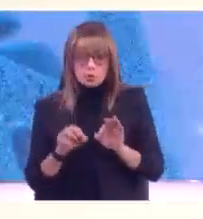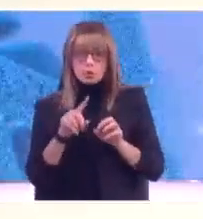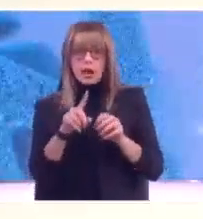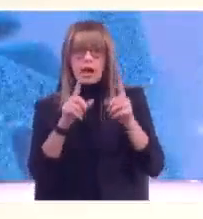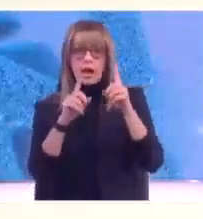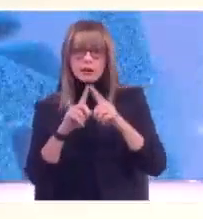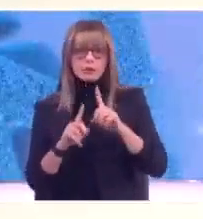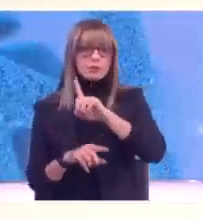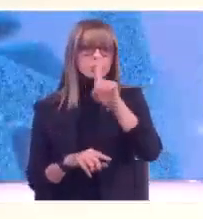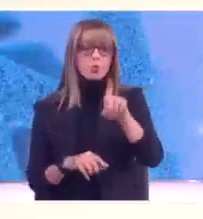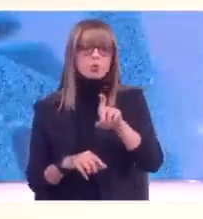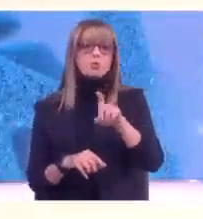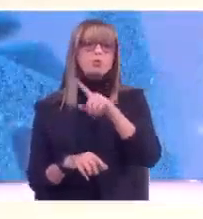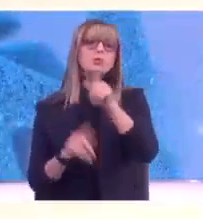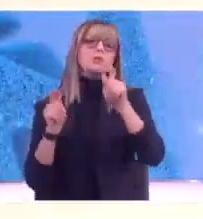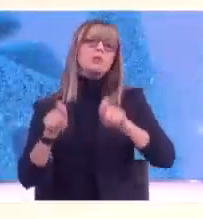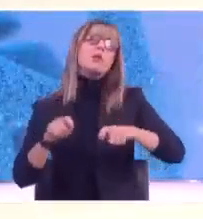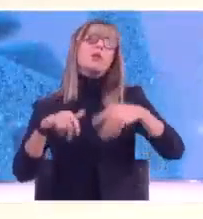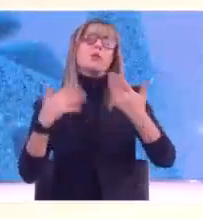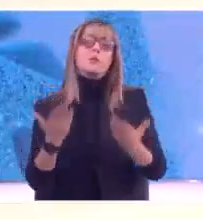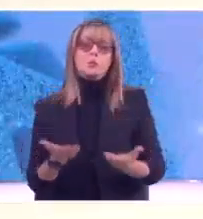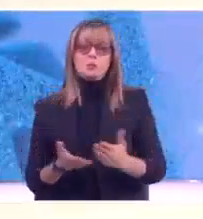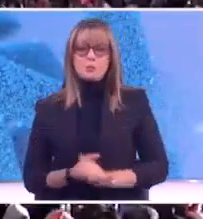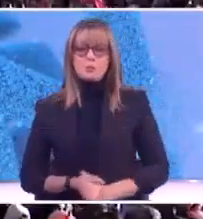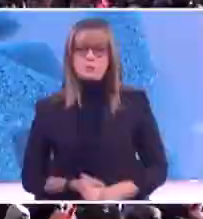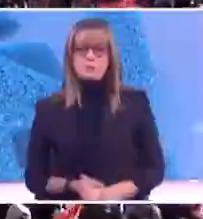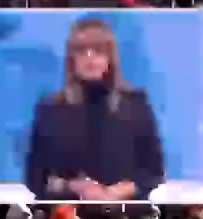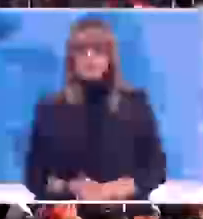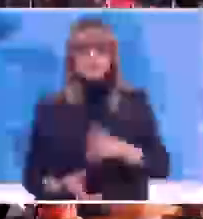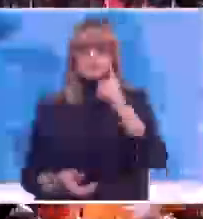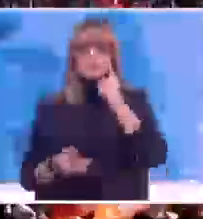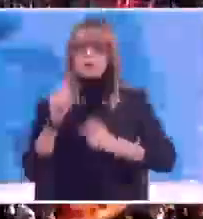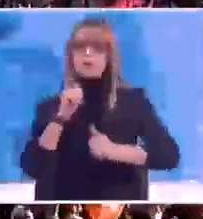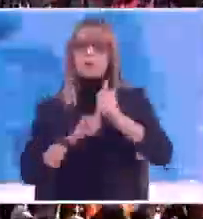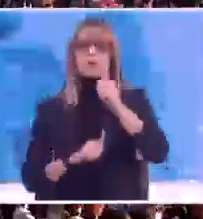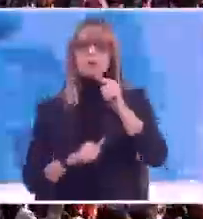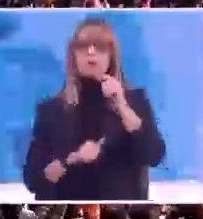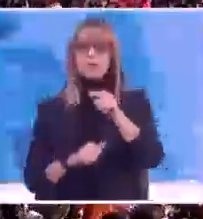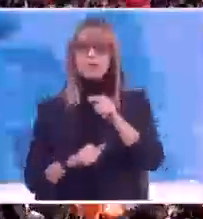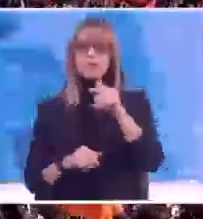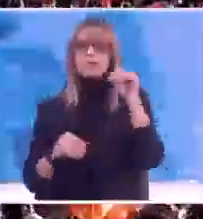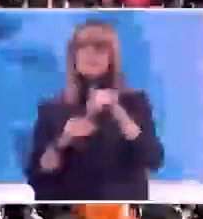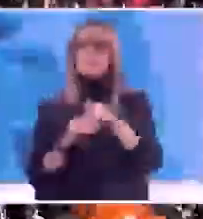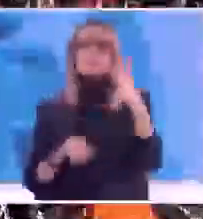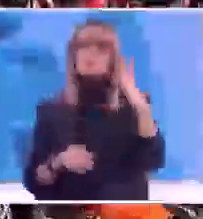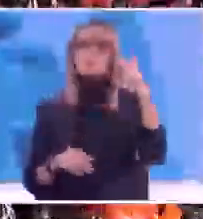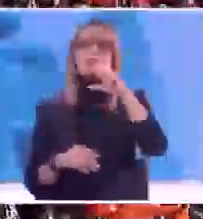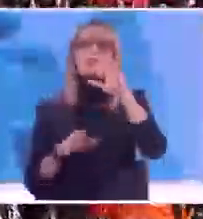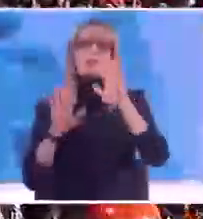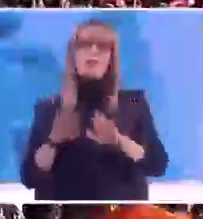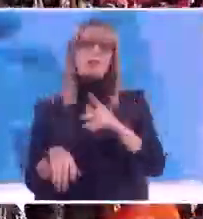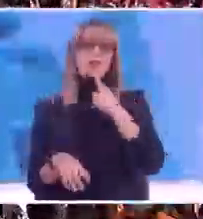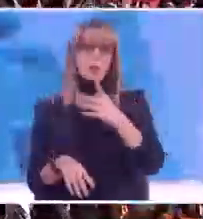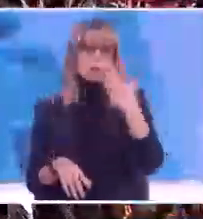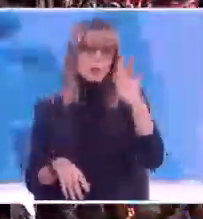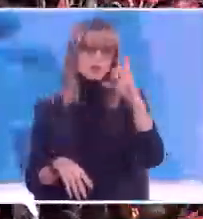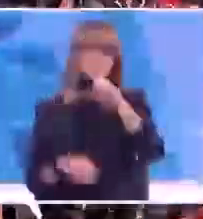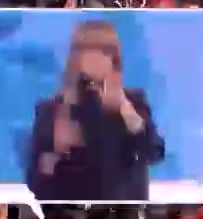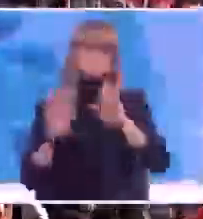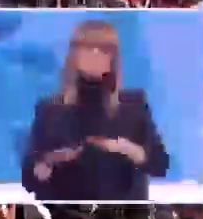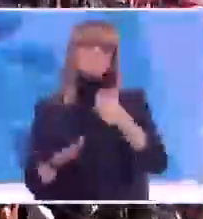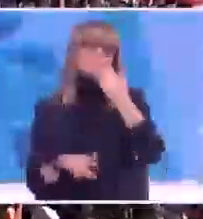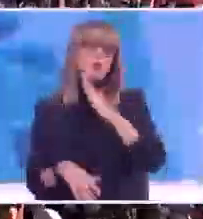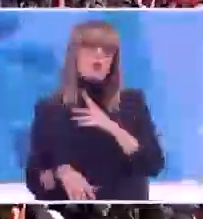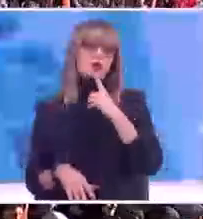soracakmış. Sıkar sıkar neyin hesabını soruyorsun? Cumhurbaşkanı seçimlere 5 ay kaldığını söyledi. 5 ay durmak yok